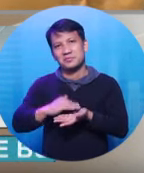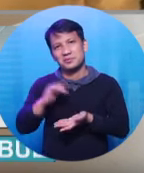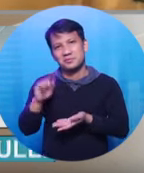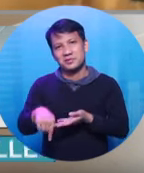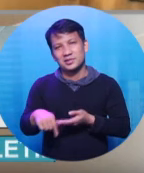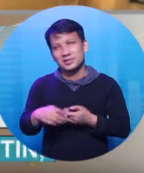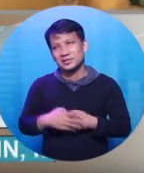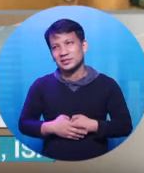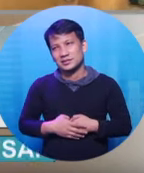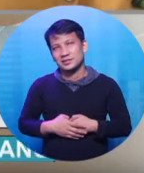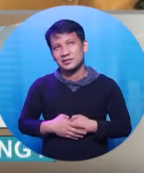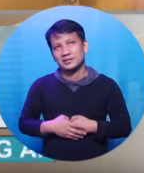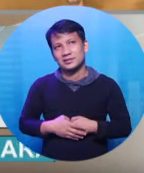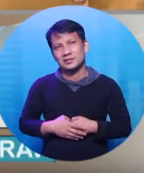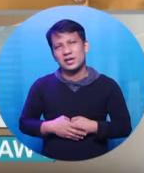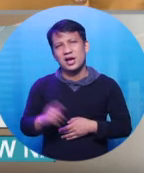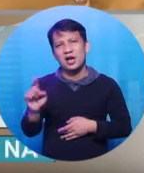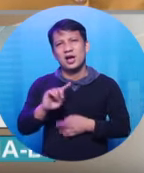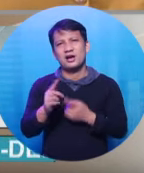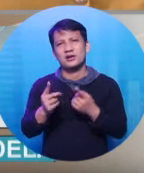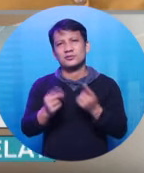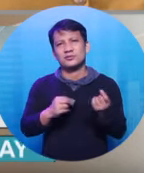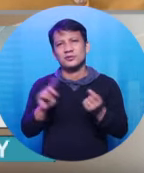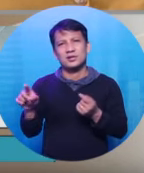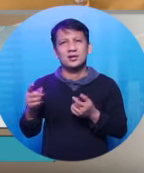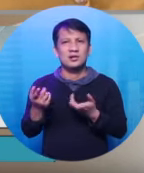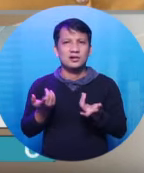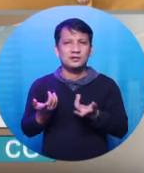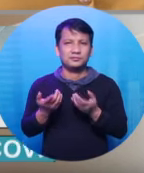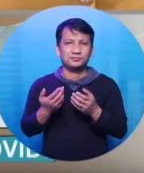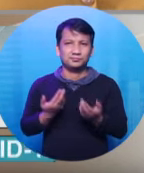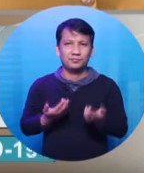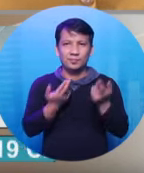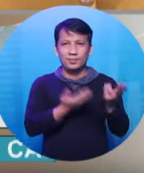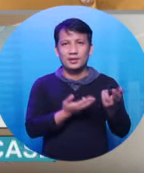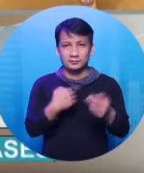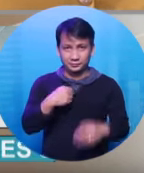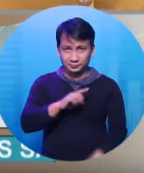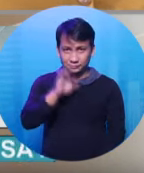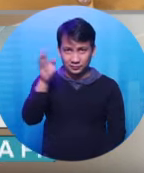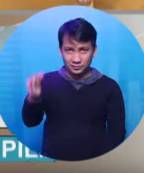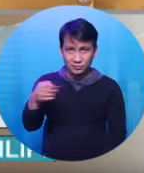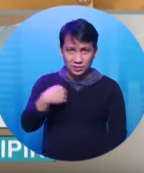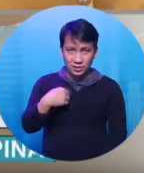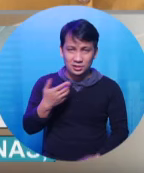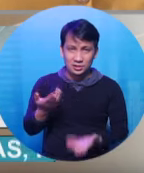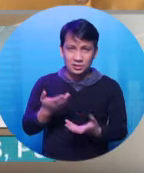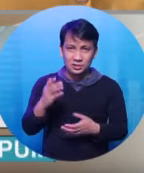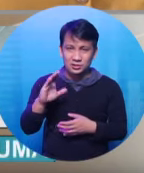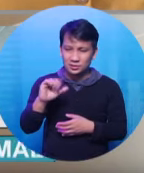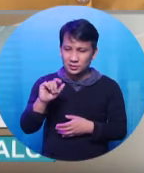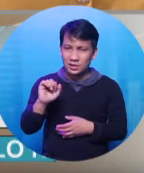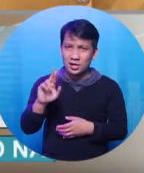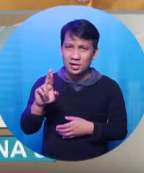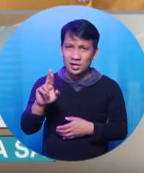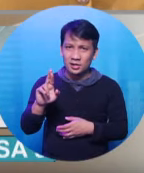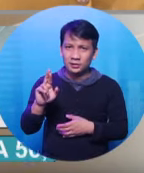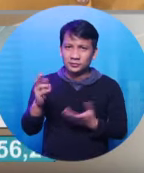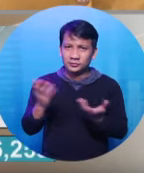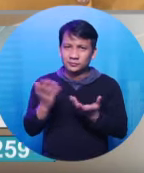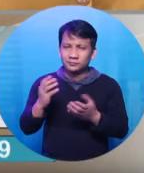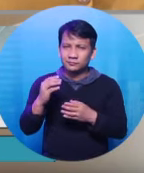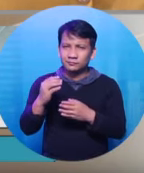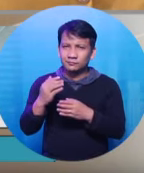virus ng COVID. Siguro that's also one thing. Oh. Yeah. Ano po yung may recommend nyo pag napunta sa Arab countries ang mga kababayan